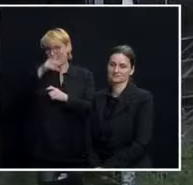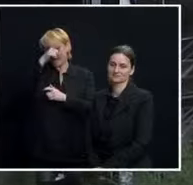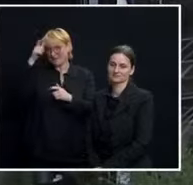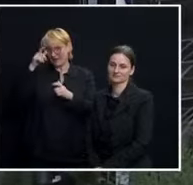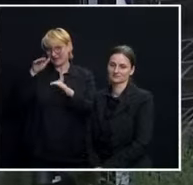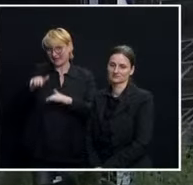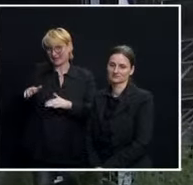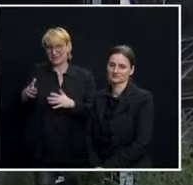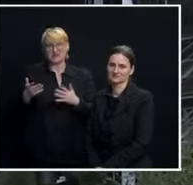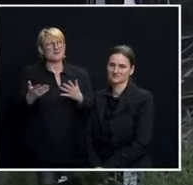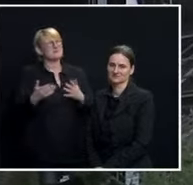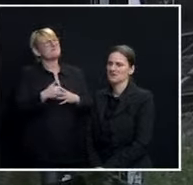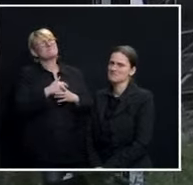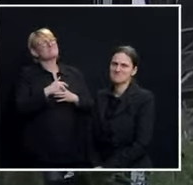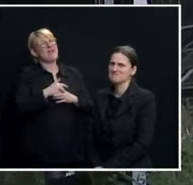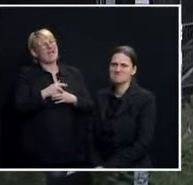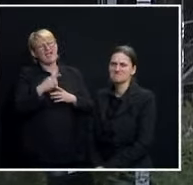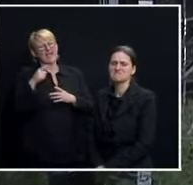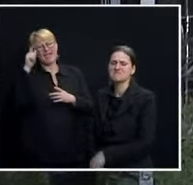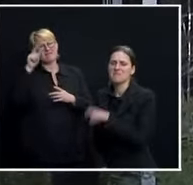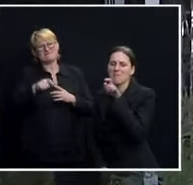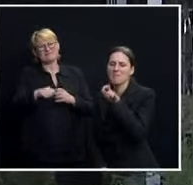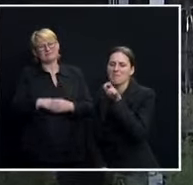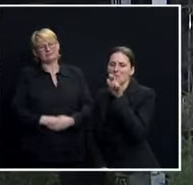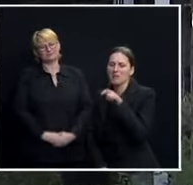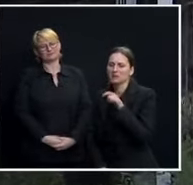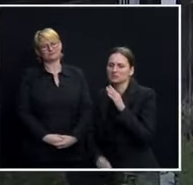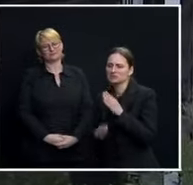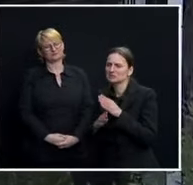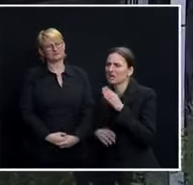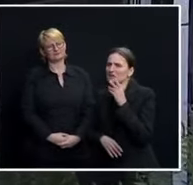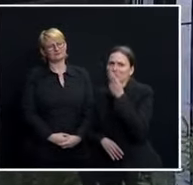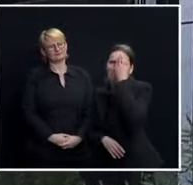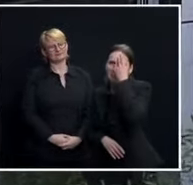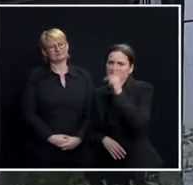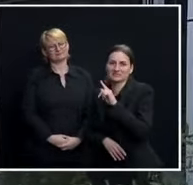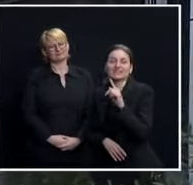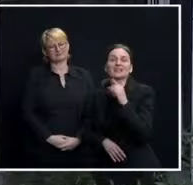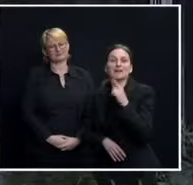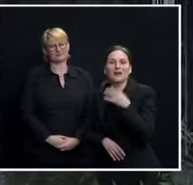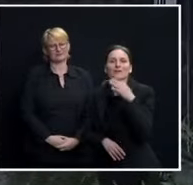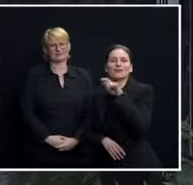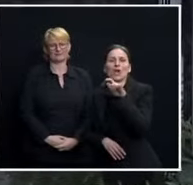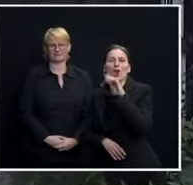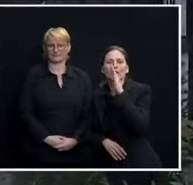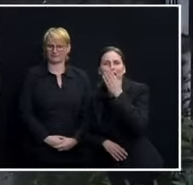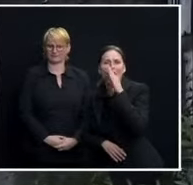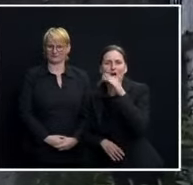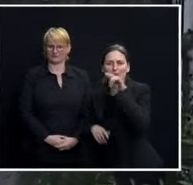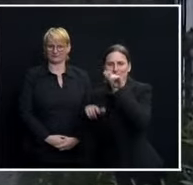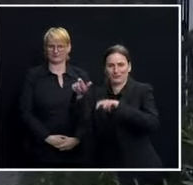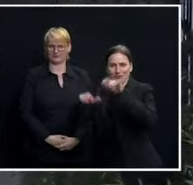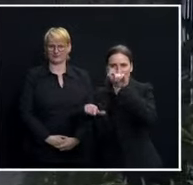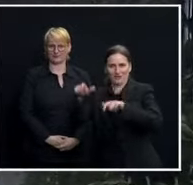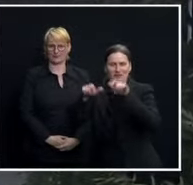Also fällt mir jetzt niemand direkt ein, es war eigentlich eher andersrum, dass mir viele aufgefallen sind,